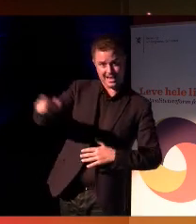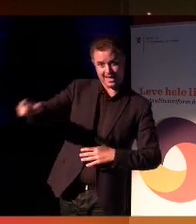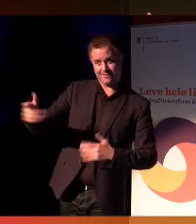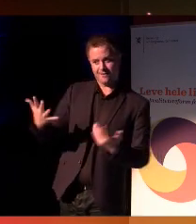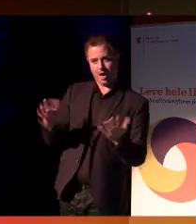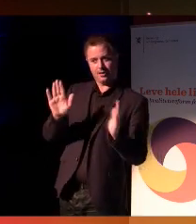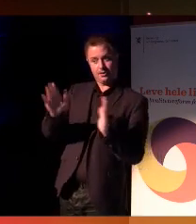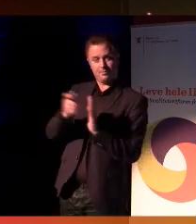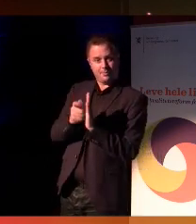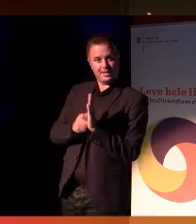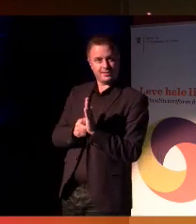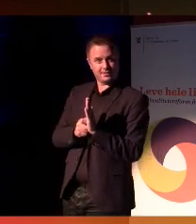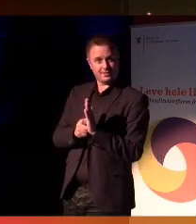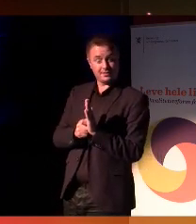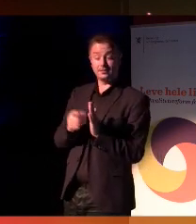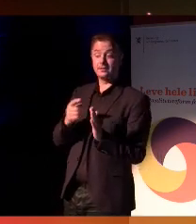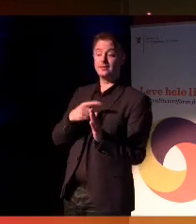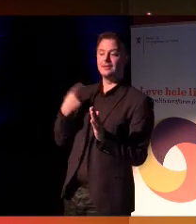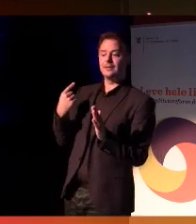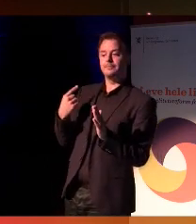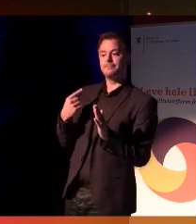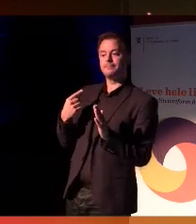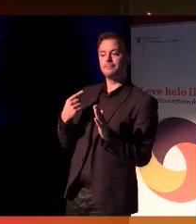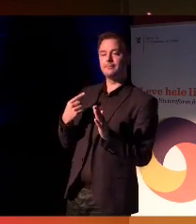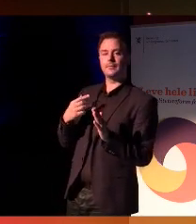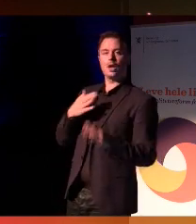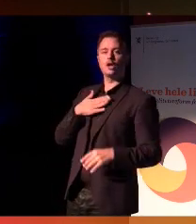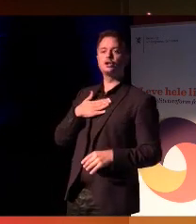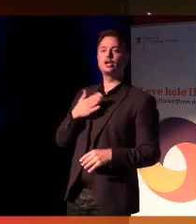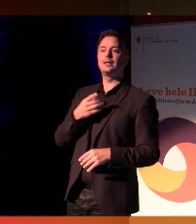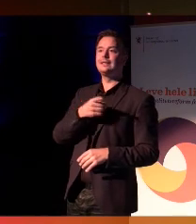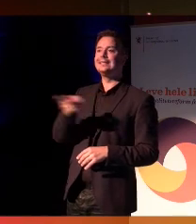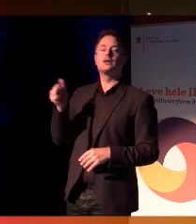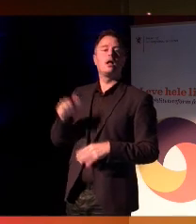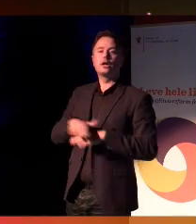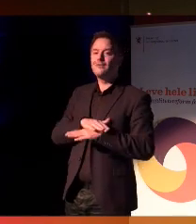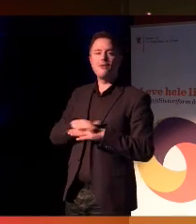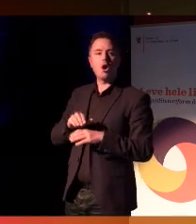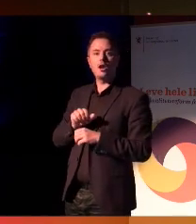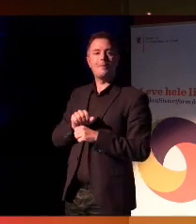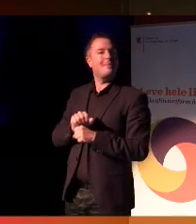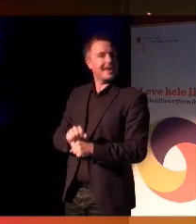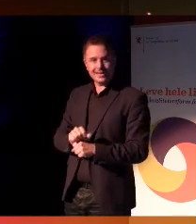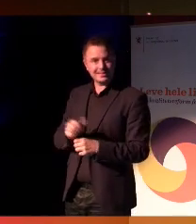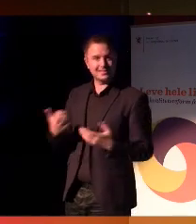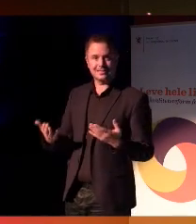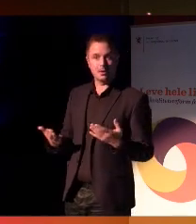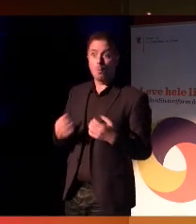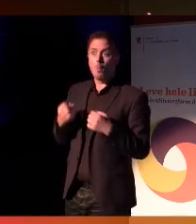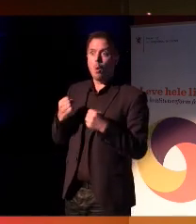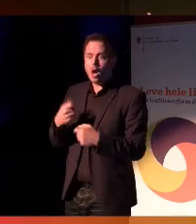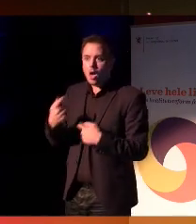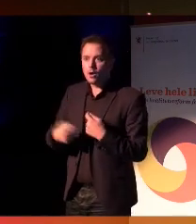Vi var opptatt av at de skulle ikke kjenne på et press på den tiden de skulle investere inn.